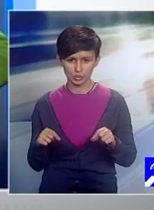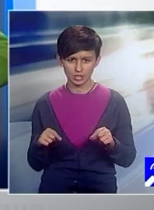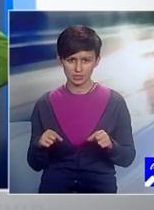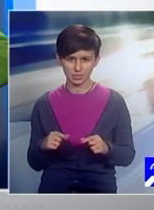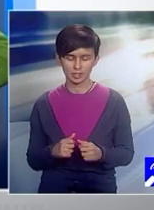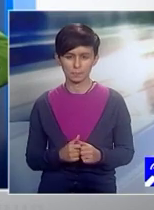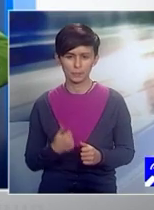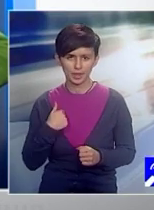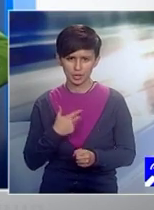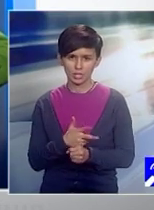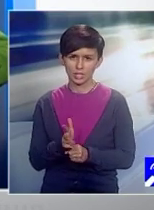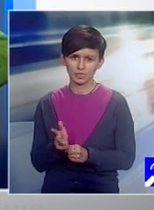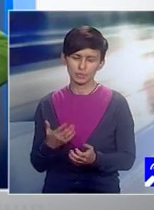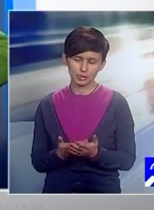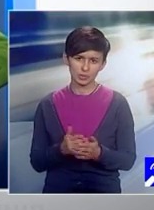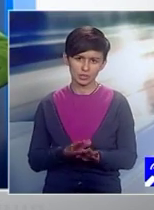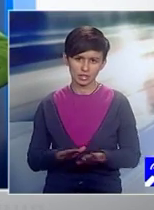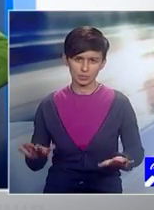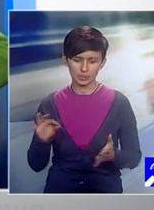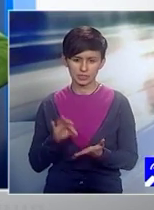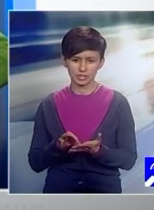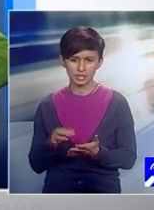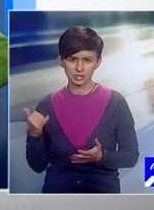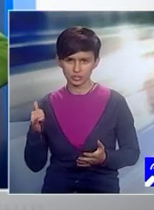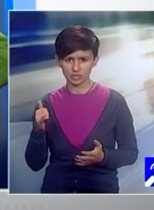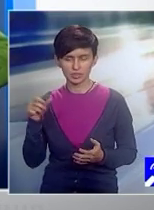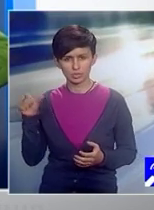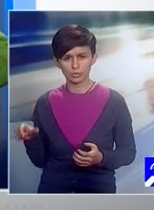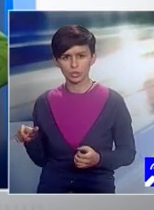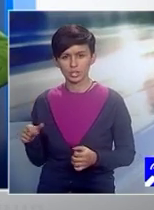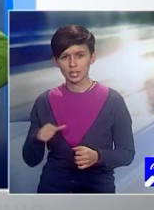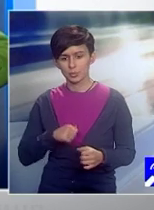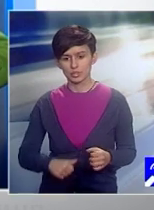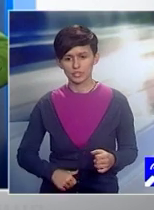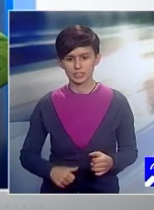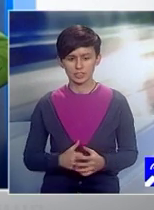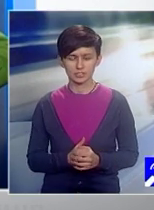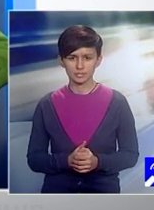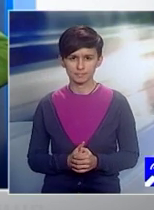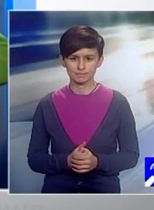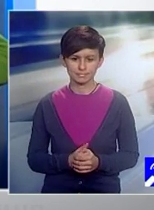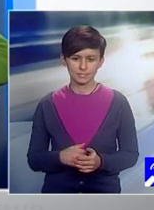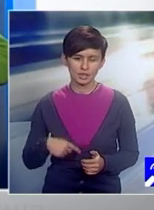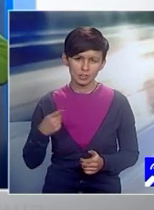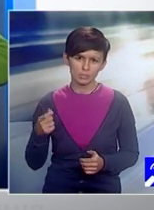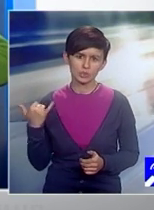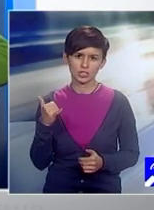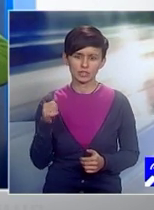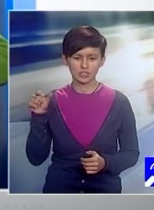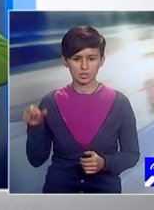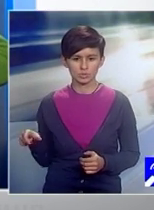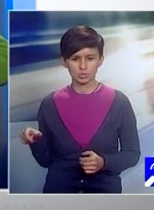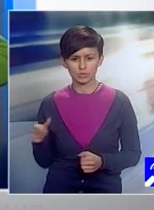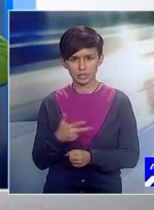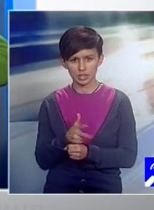așa cât să-mi fac o bază de date și după aia să mă întorc cu un cameraman profesionist. Când am făcut această întoarcere cu un cameraman profesionist după